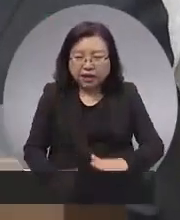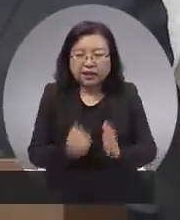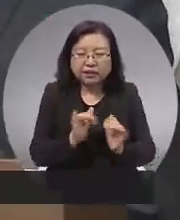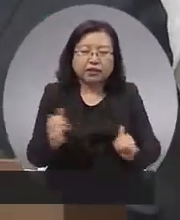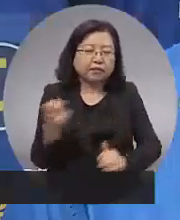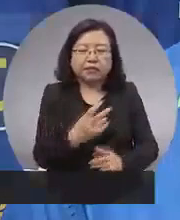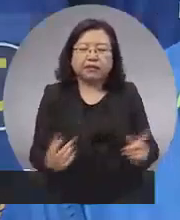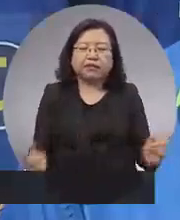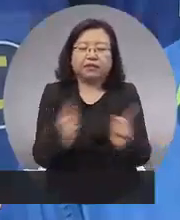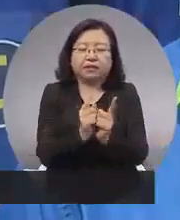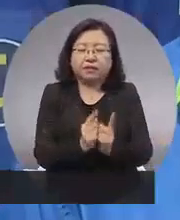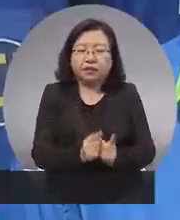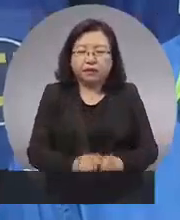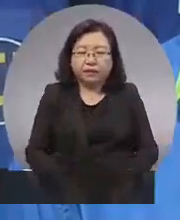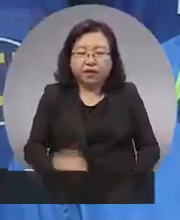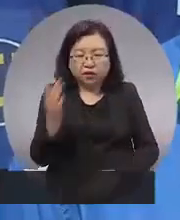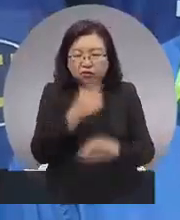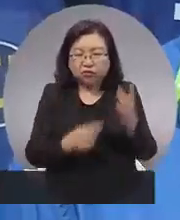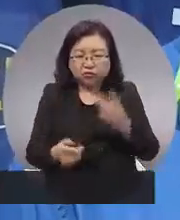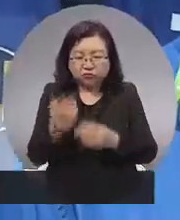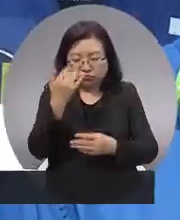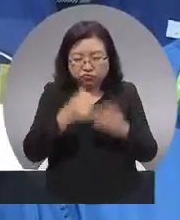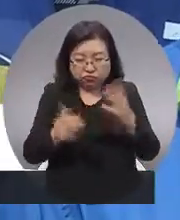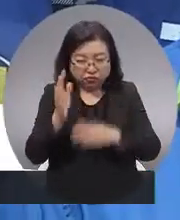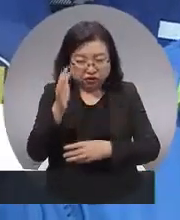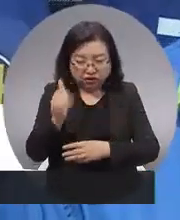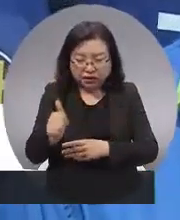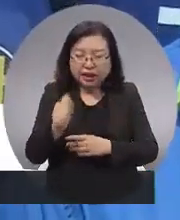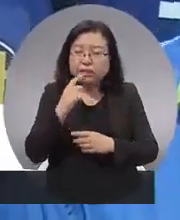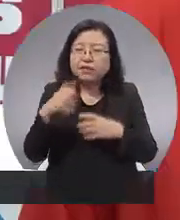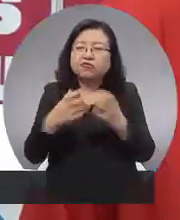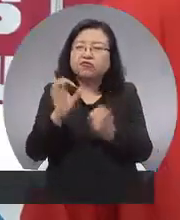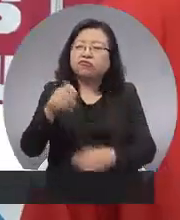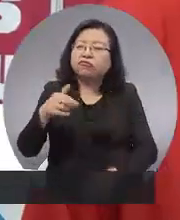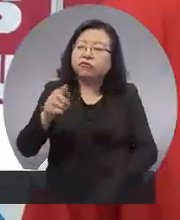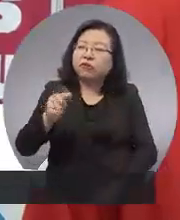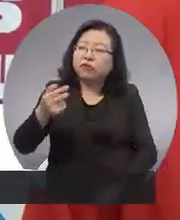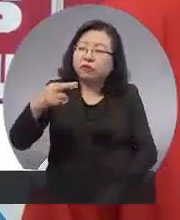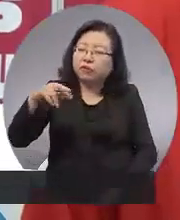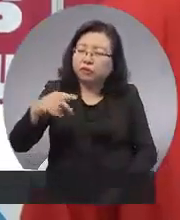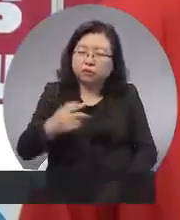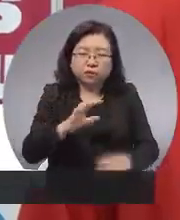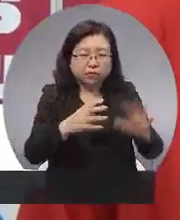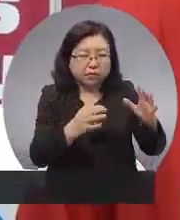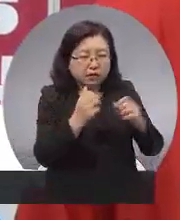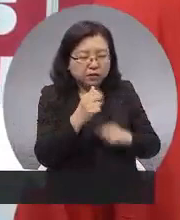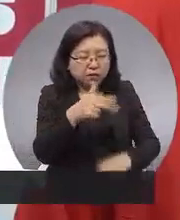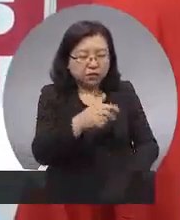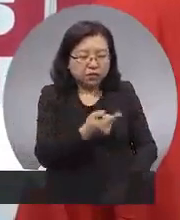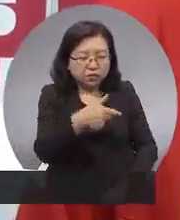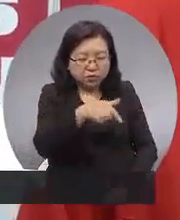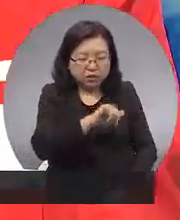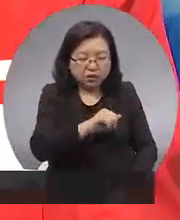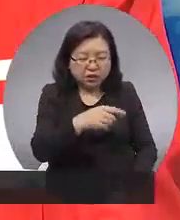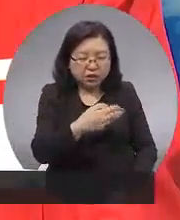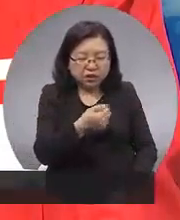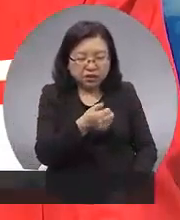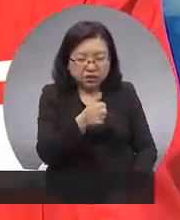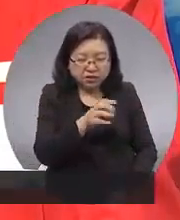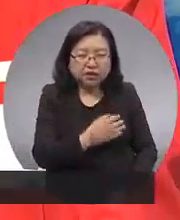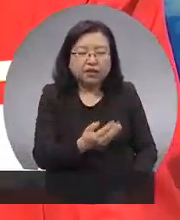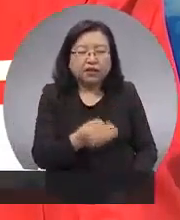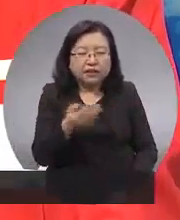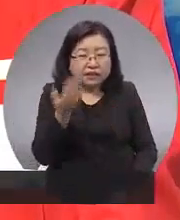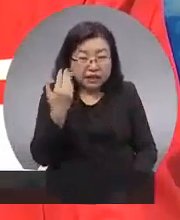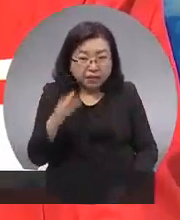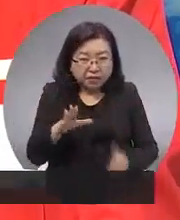벌입니다 충주 시장에는 민주당 우 권도 전시장 법 국내 힘 조길형 션 시장이 지난 선거에 이어